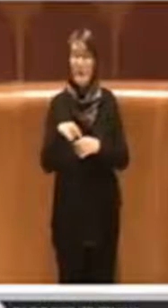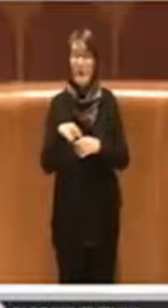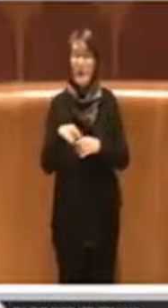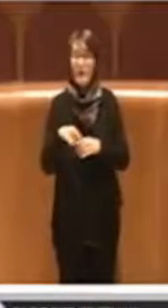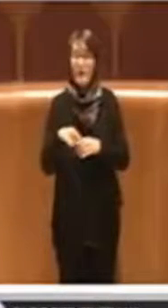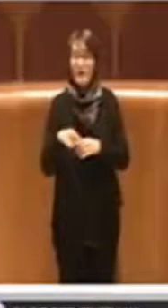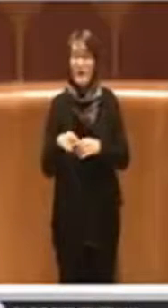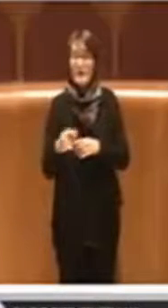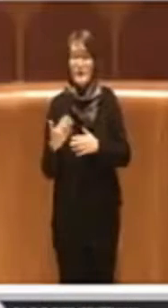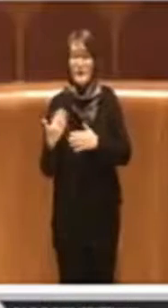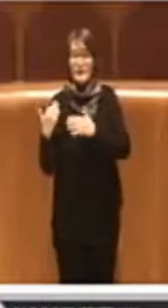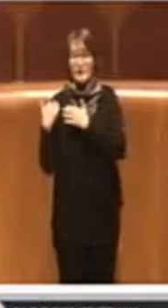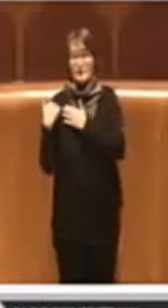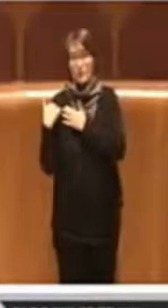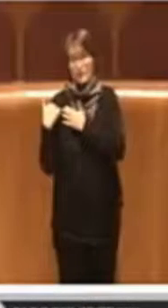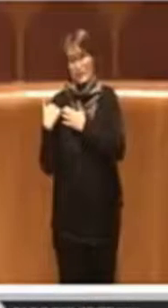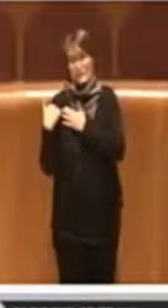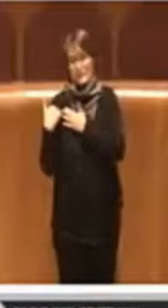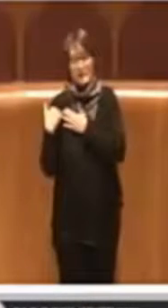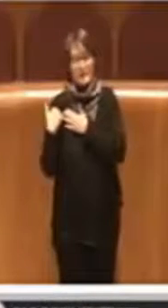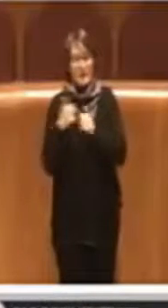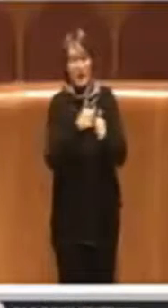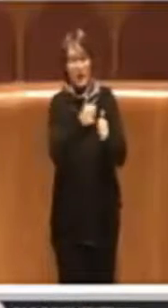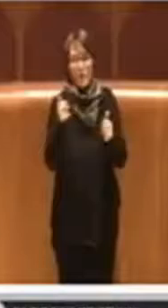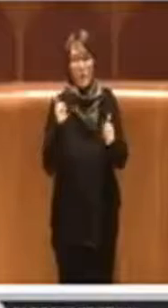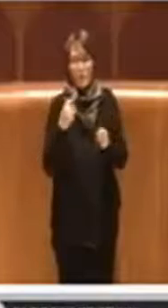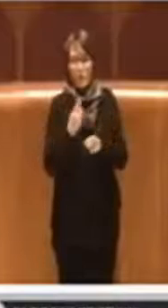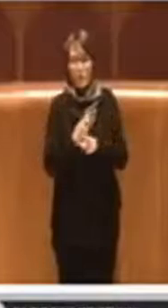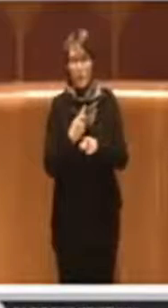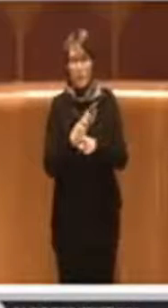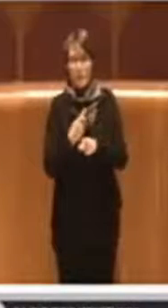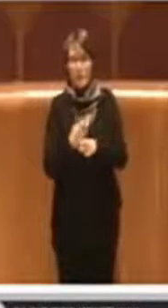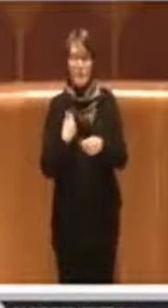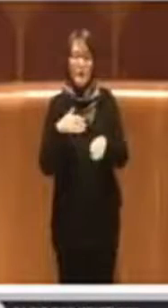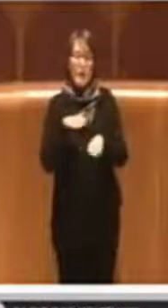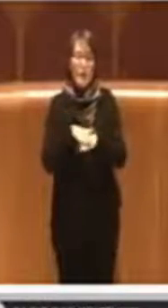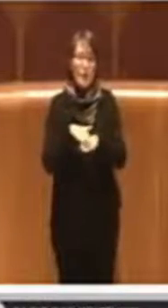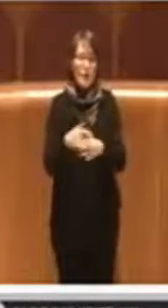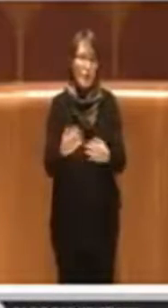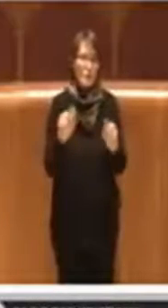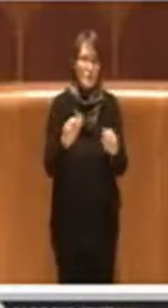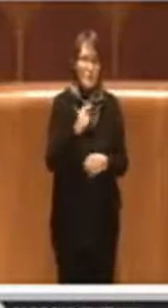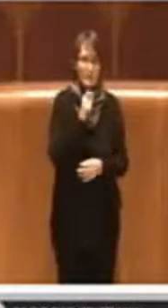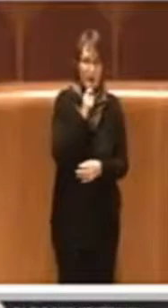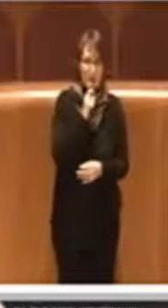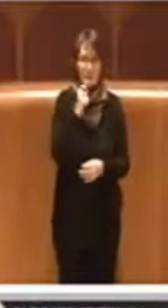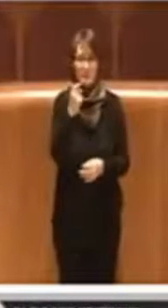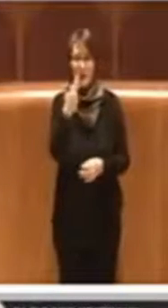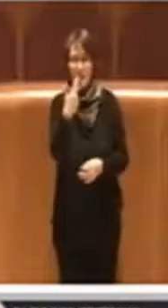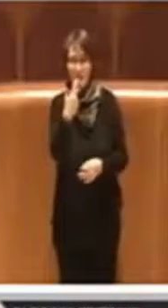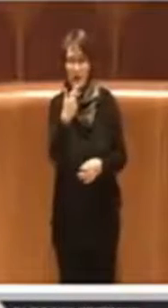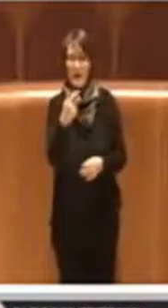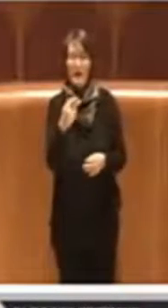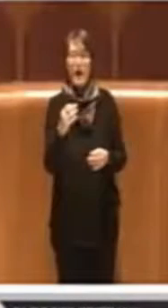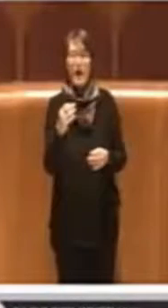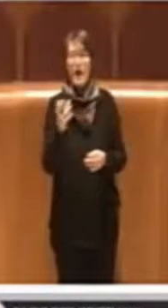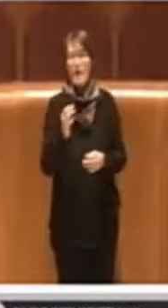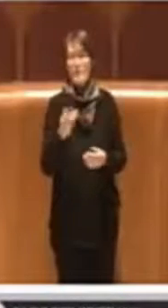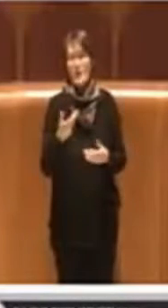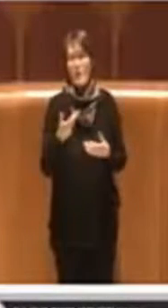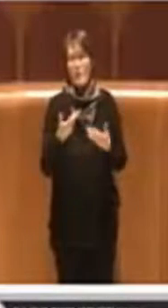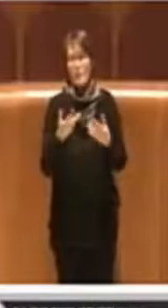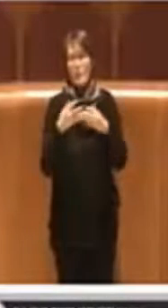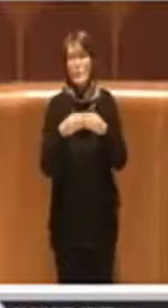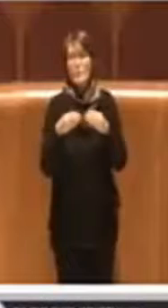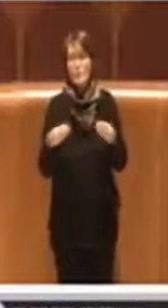di essere comunque responsabili, no, dell'utilizzo non corretto del proprio microfono, della telecamera, di tutti i dispositivi, anche